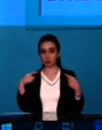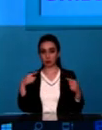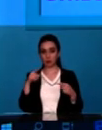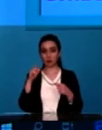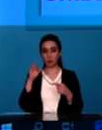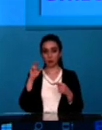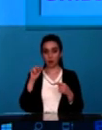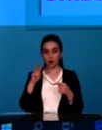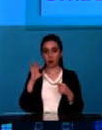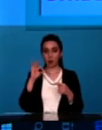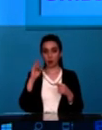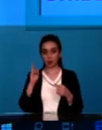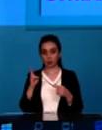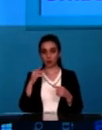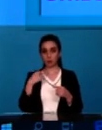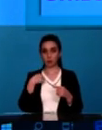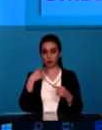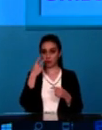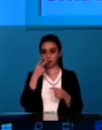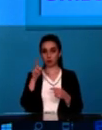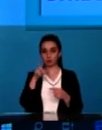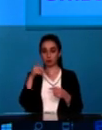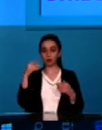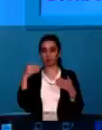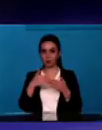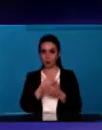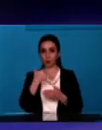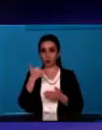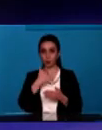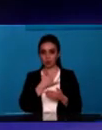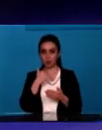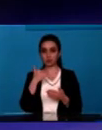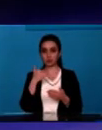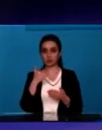баллов, нажимаем ОК, то мы видим, что здесь у него опять тоже это у нас